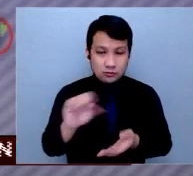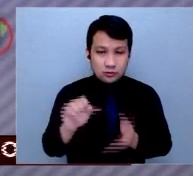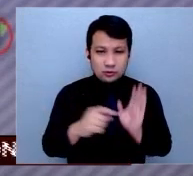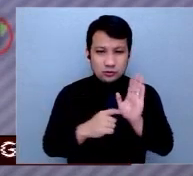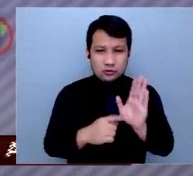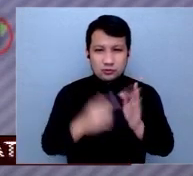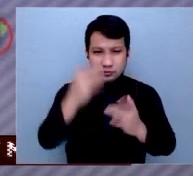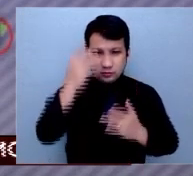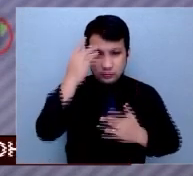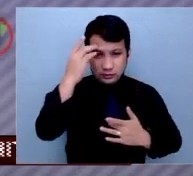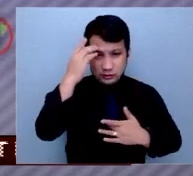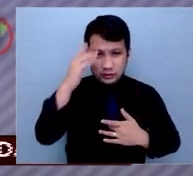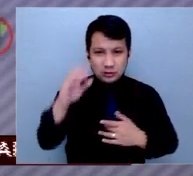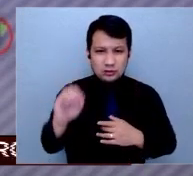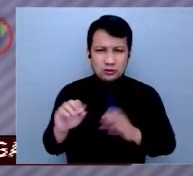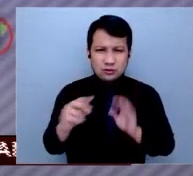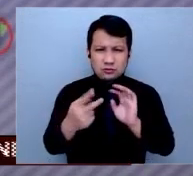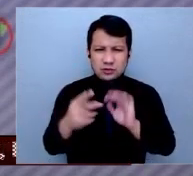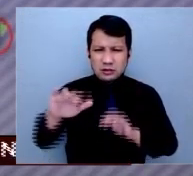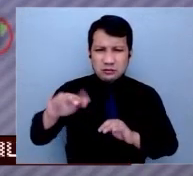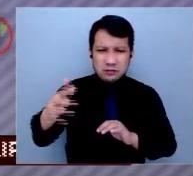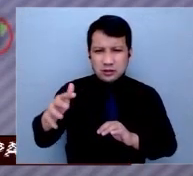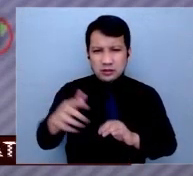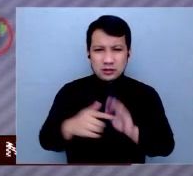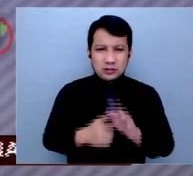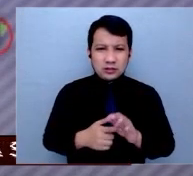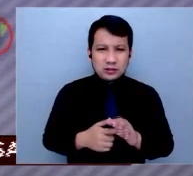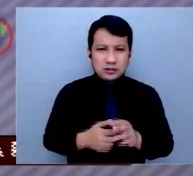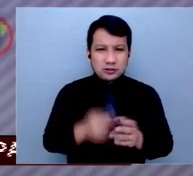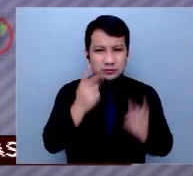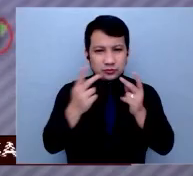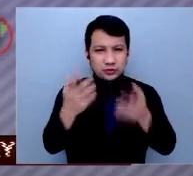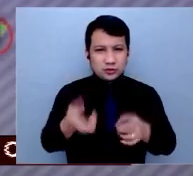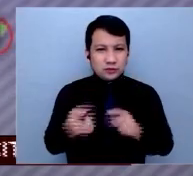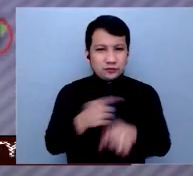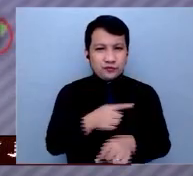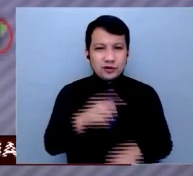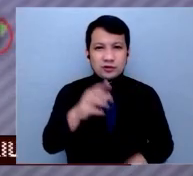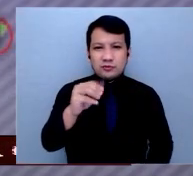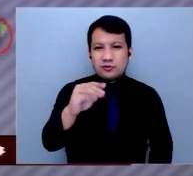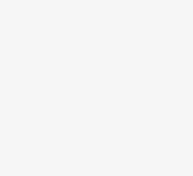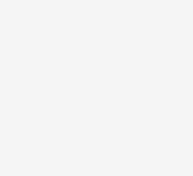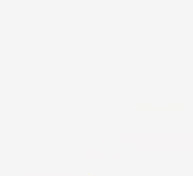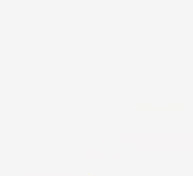Omicron variant mild symptoms at the visitor from planet Omicron.